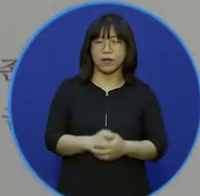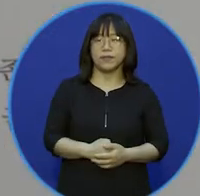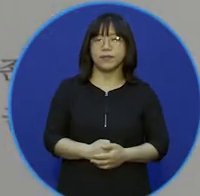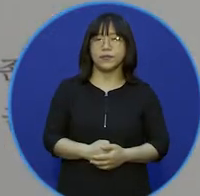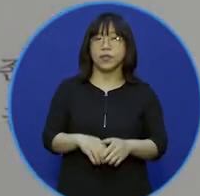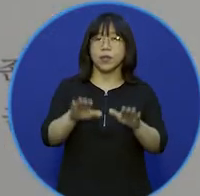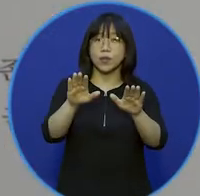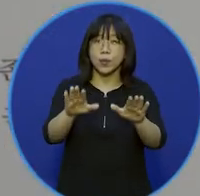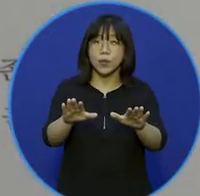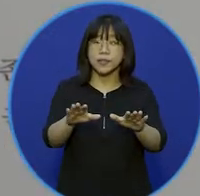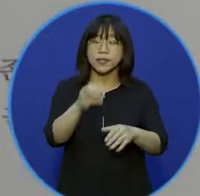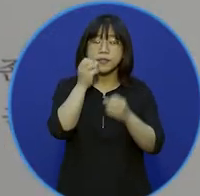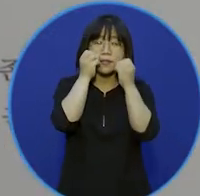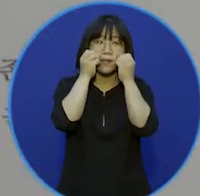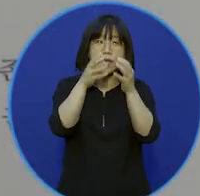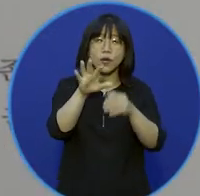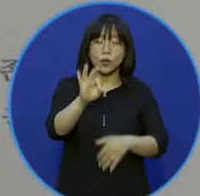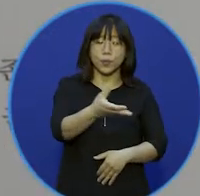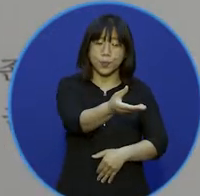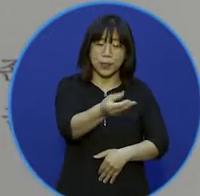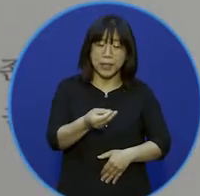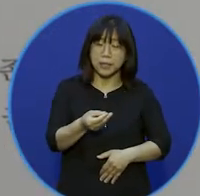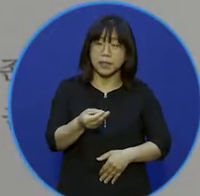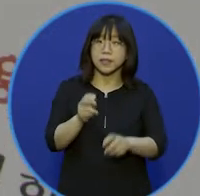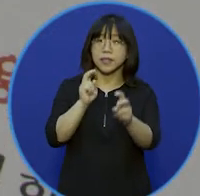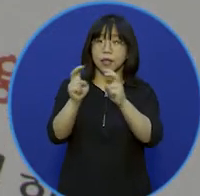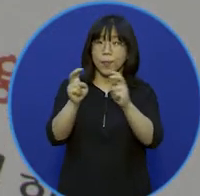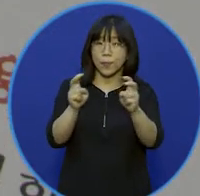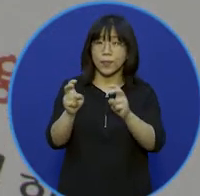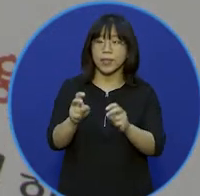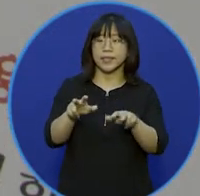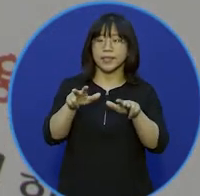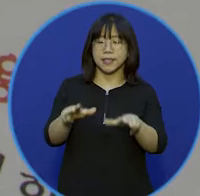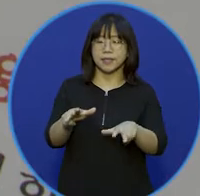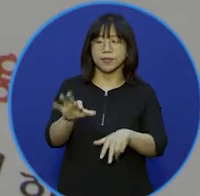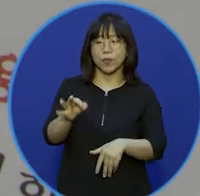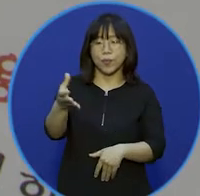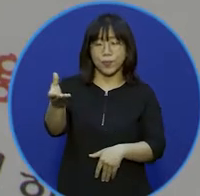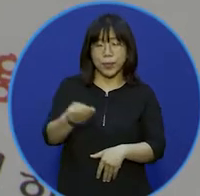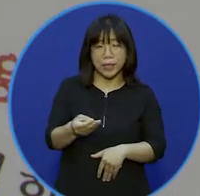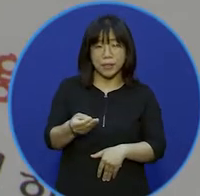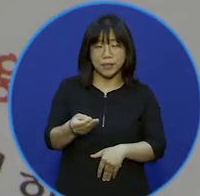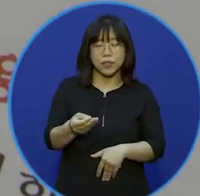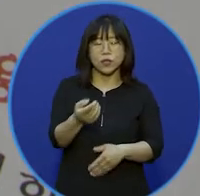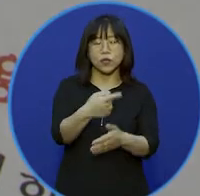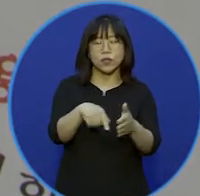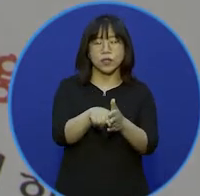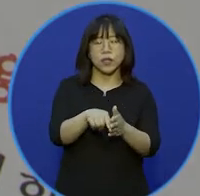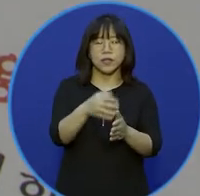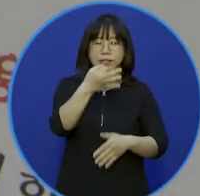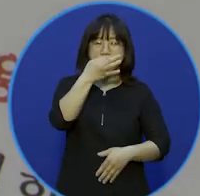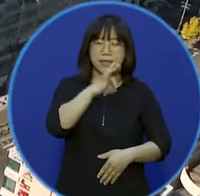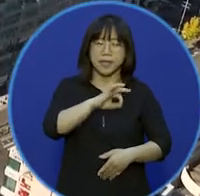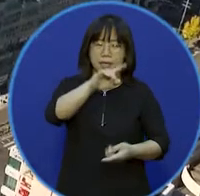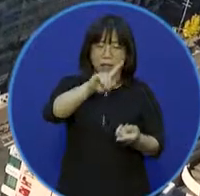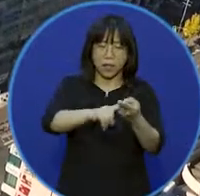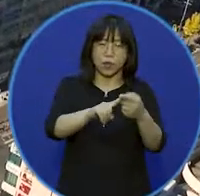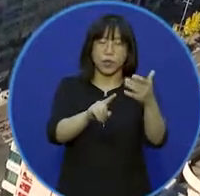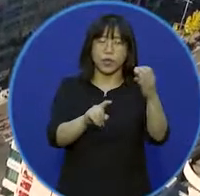한시적으로 진행되며 신규로 대출을 받는 업체는 물론 기존 대출을 받고 있는 업체들에게도 소급